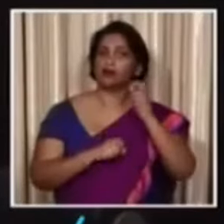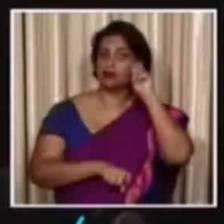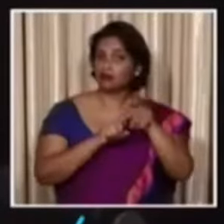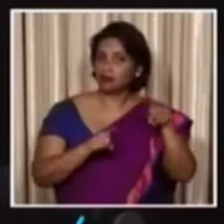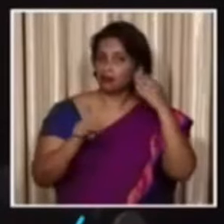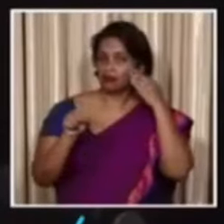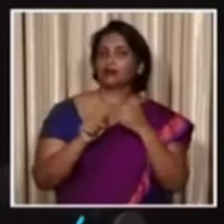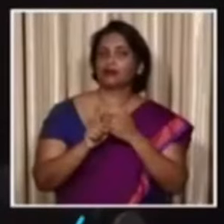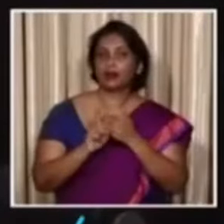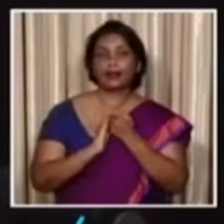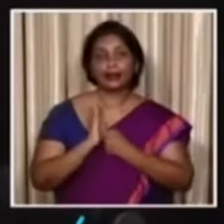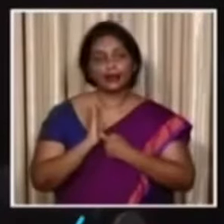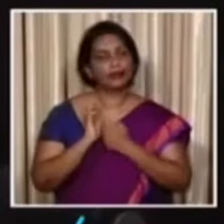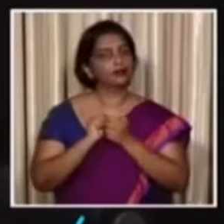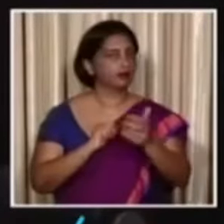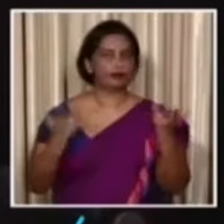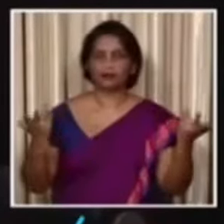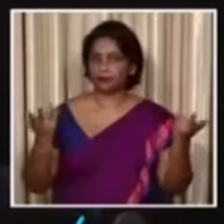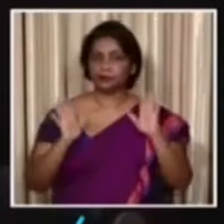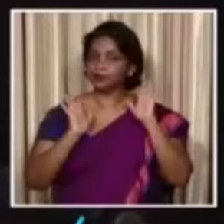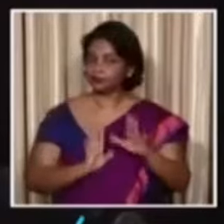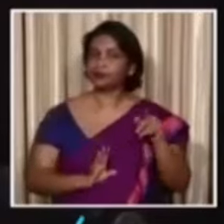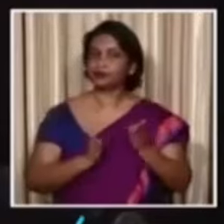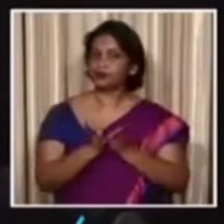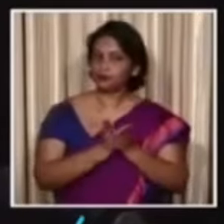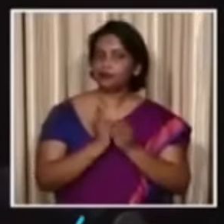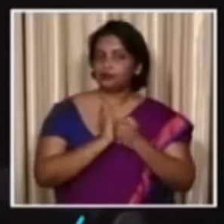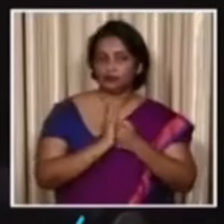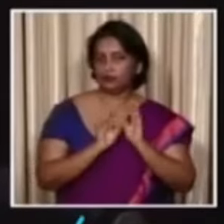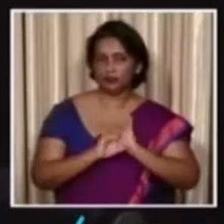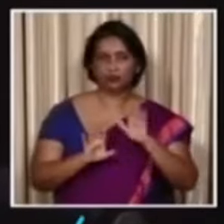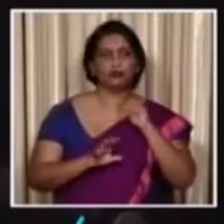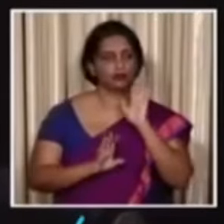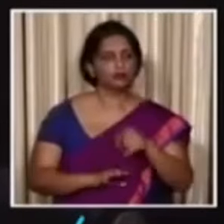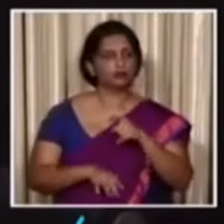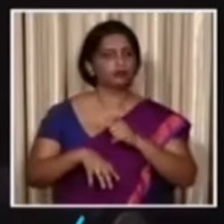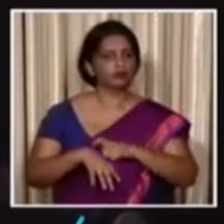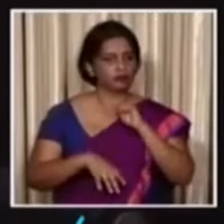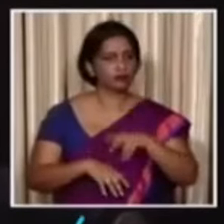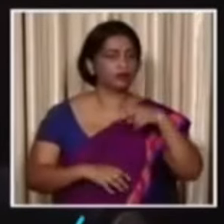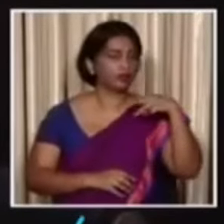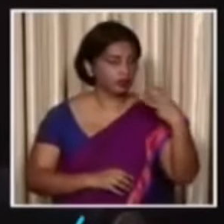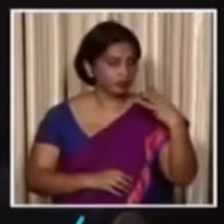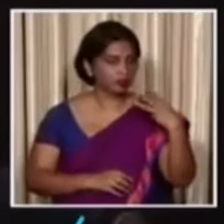අපි නීතිමය පියවර අරගෙන නැහැ. විනයානුකූල පියවර අරගෙන නැහැ. නමුත් මේ අවස්ථාවේ දින 3ක්